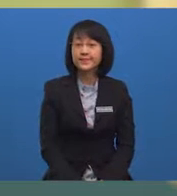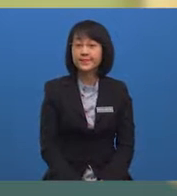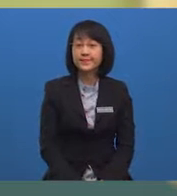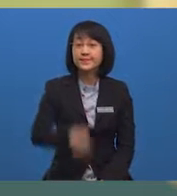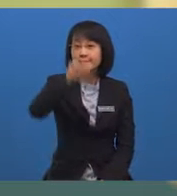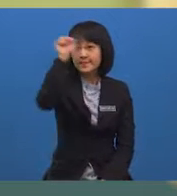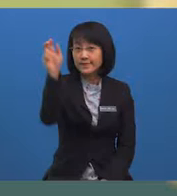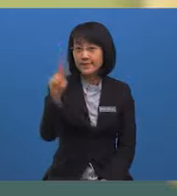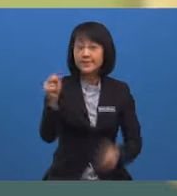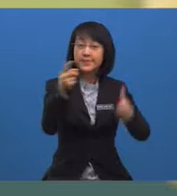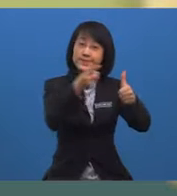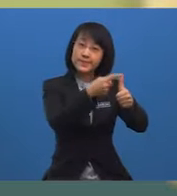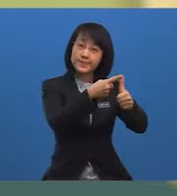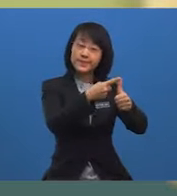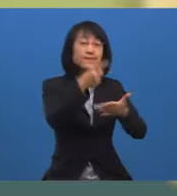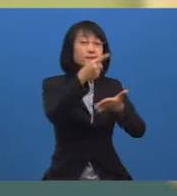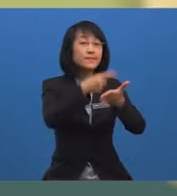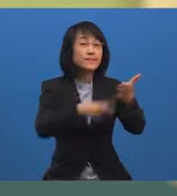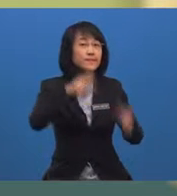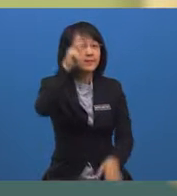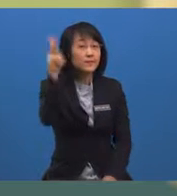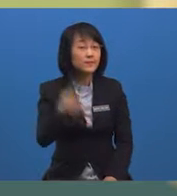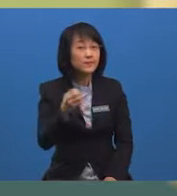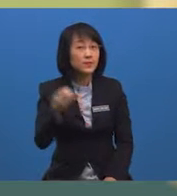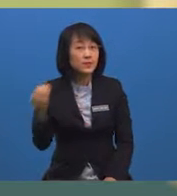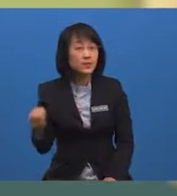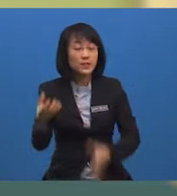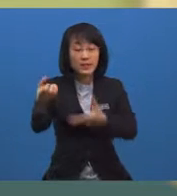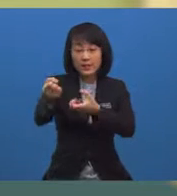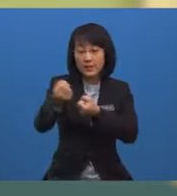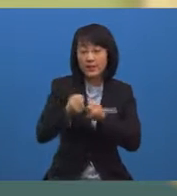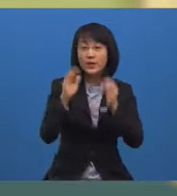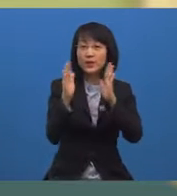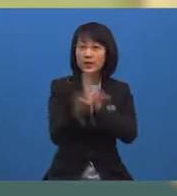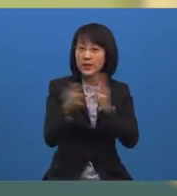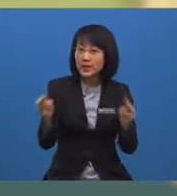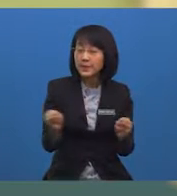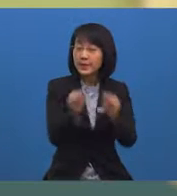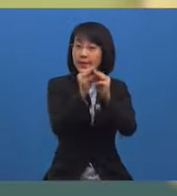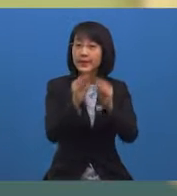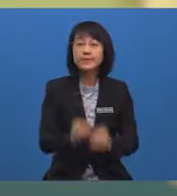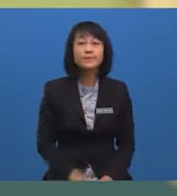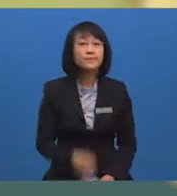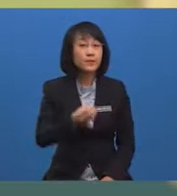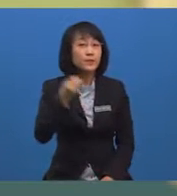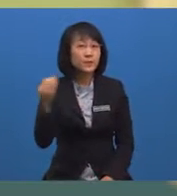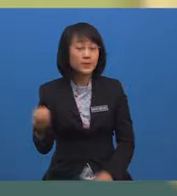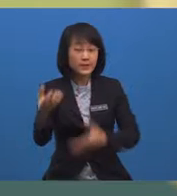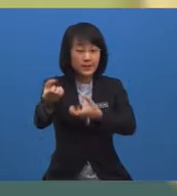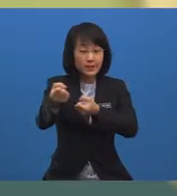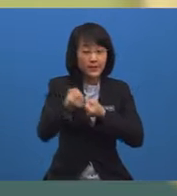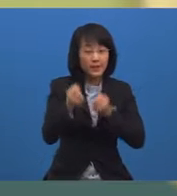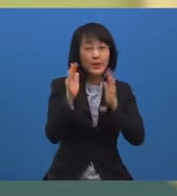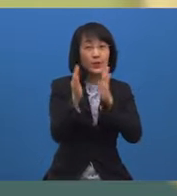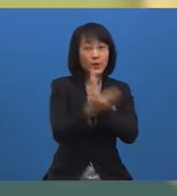Soalan pertama, apakah objek yang ditarik oleh magnet? Objek yang ditarik oleh